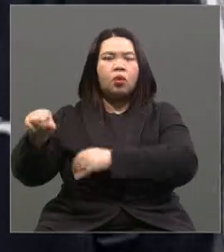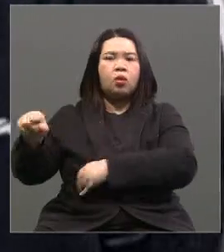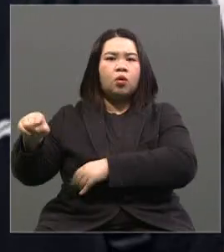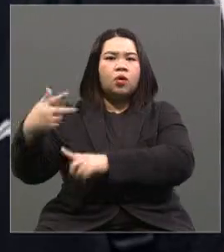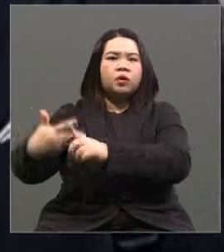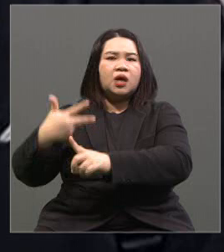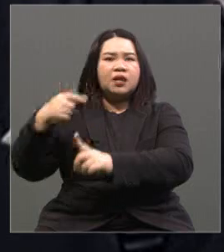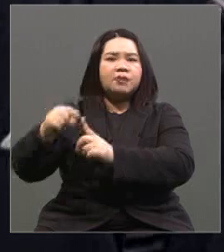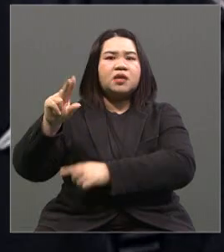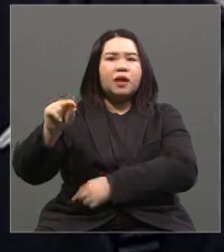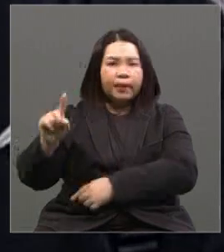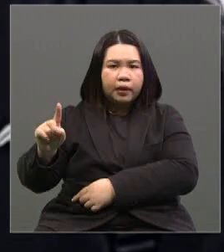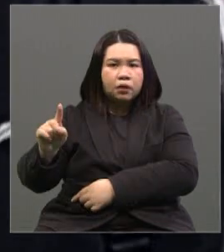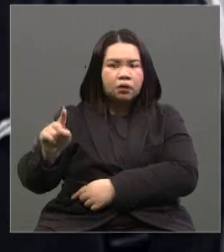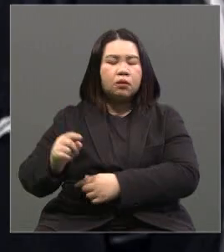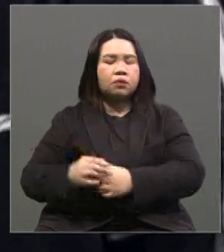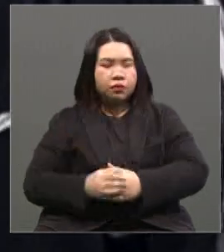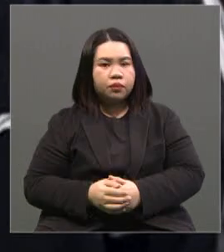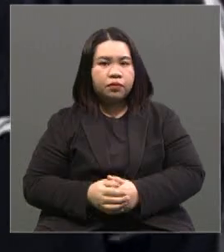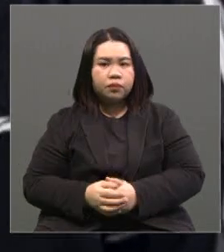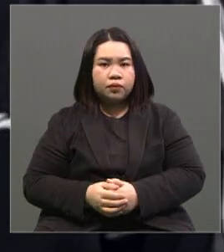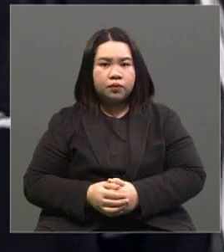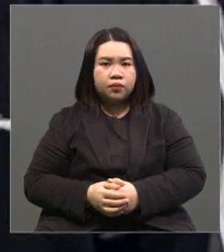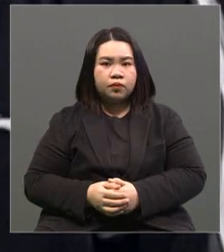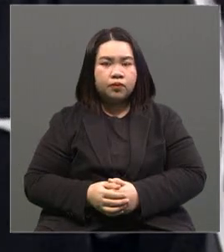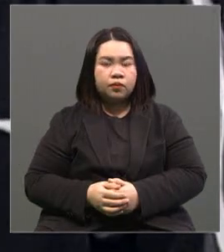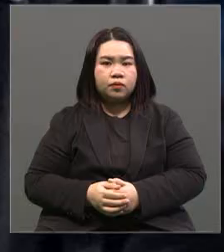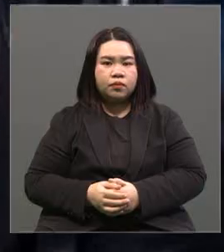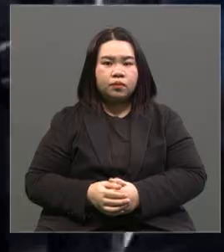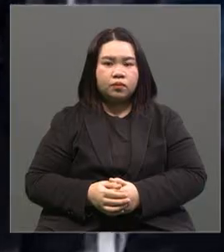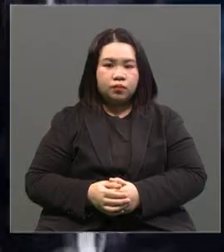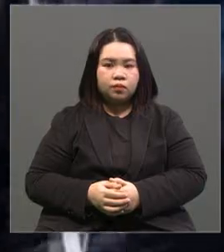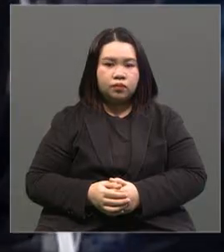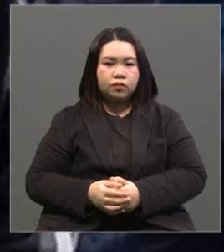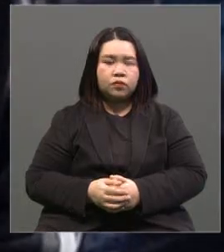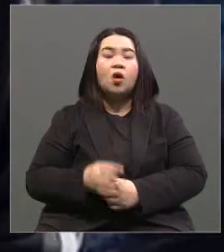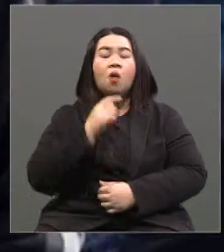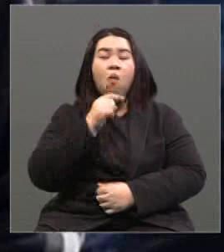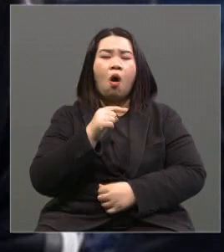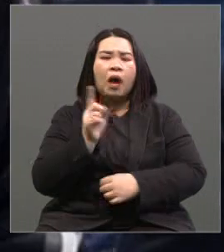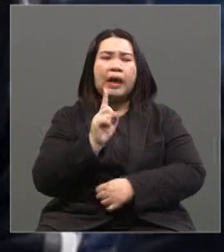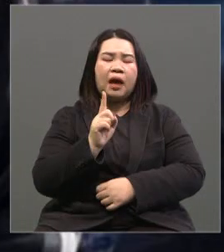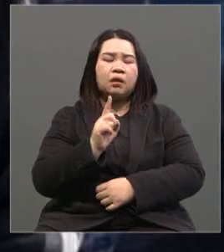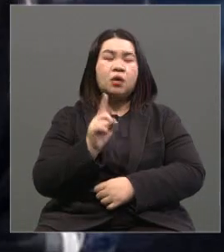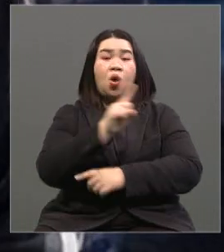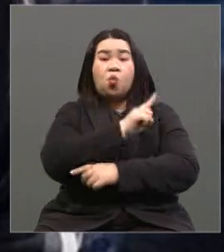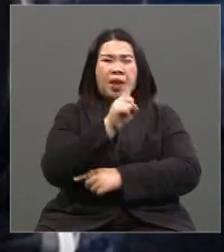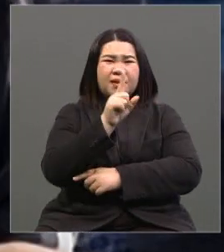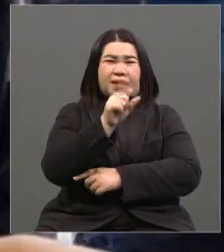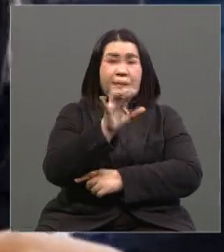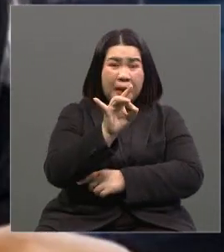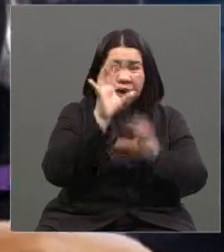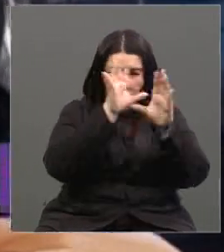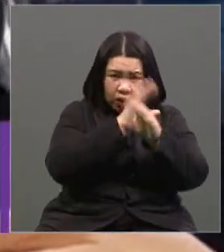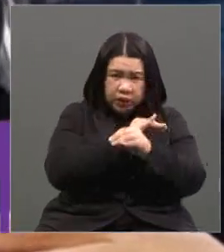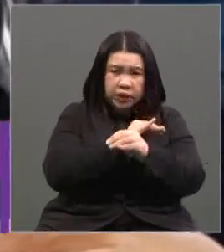วันที่ 31มีนาคมนั่นเองนะคะวันที่ 28ตอนกลางคืนเนี่ยจริงๆเนี่ยลูกสาวเขาได้โดน